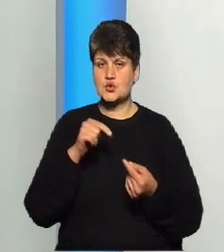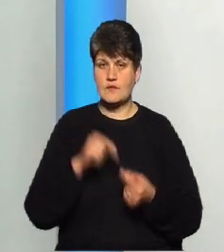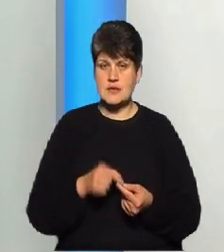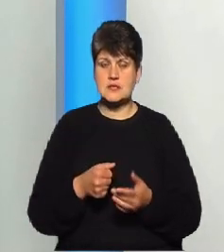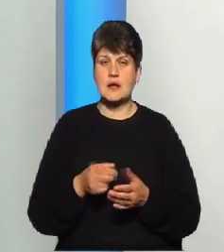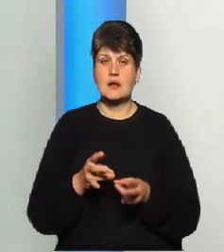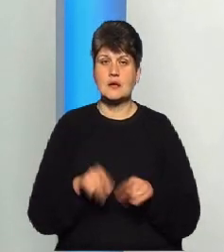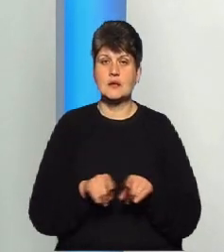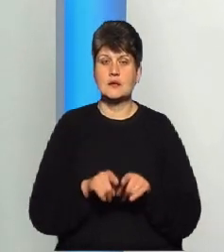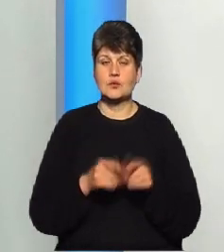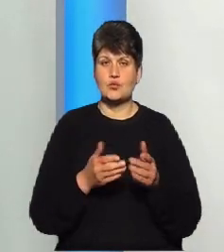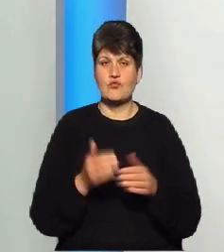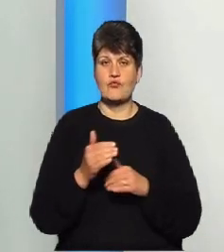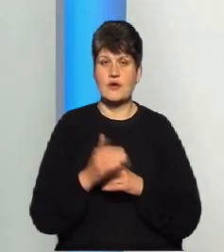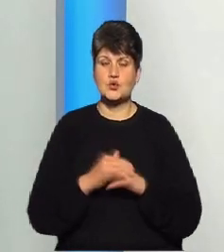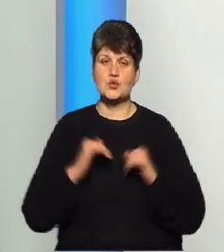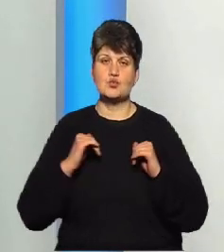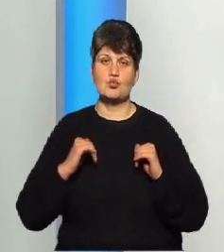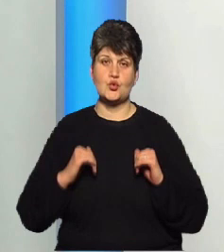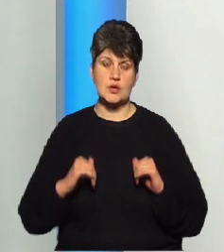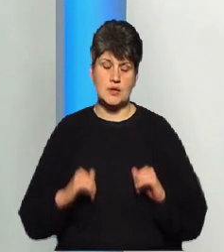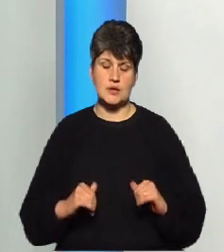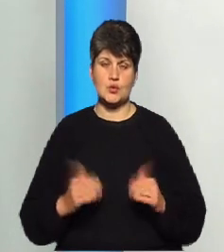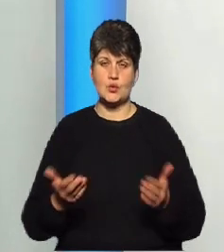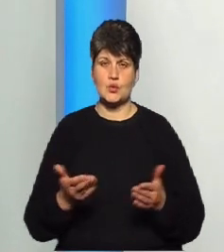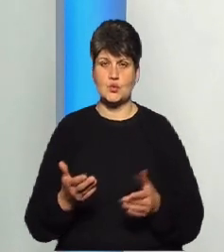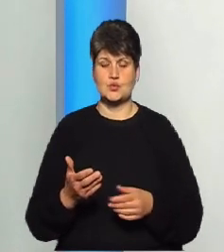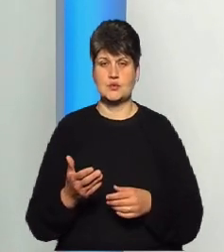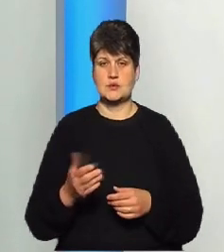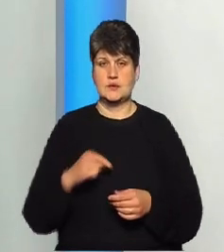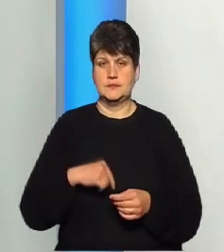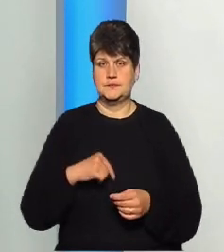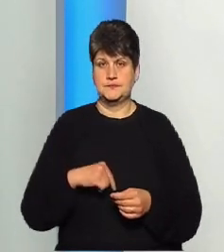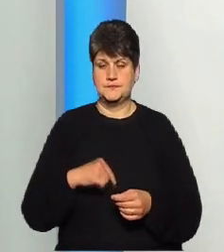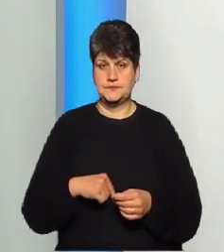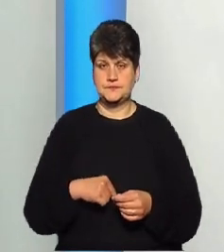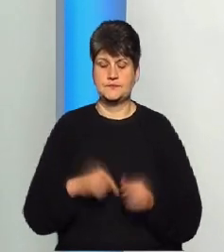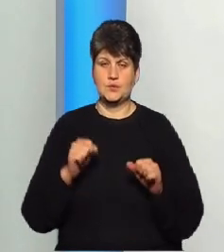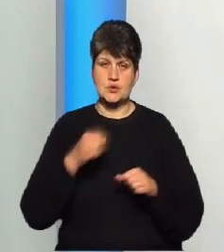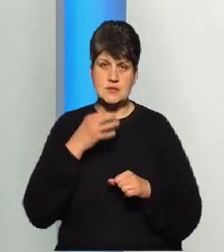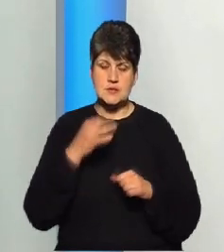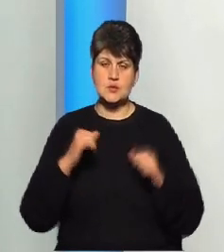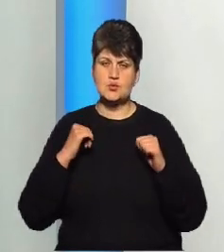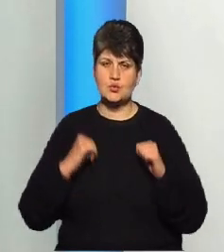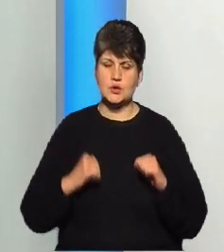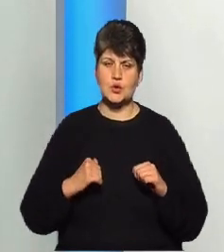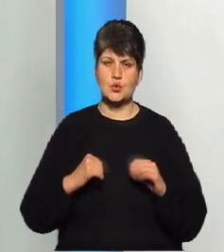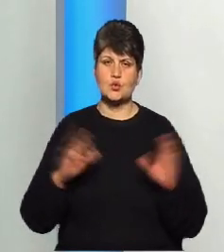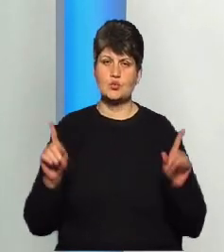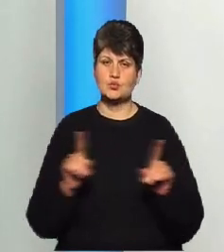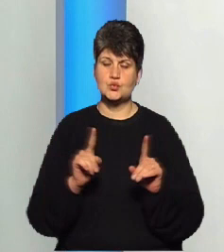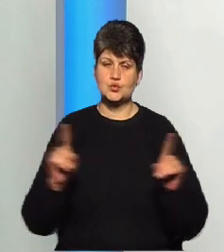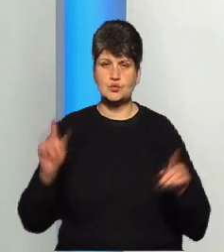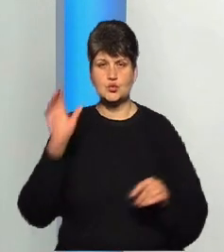таку спокійну якусь нотку душевну, можна так сказати, там спокійну музику послухати. Трав'яні чаї рекомендують попити